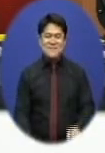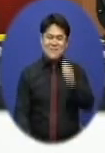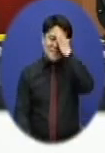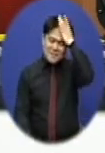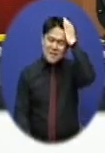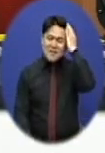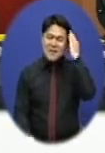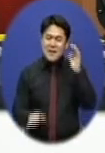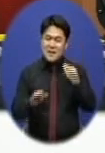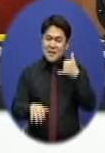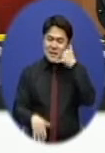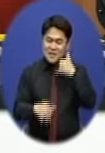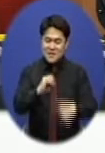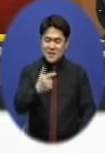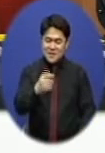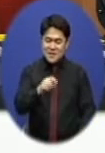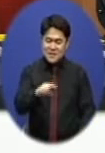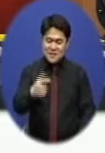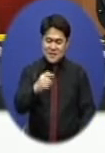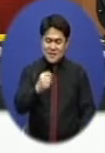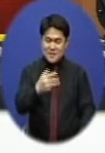자, ARS